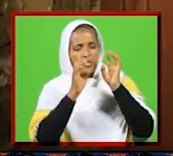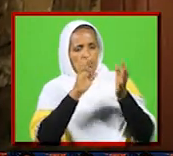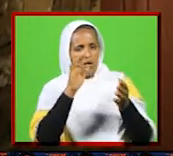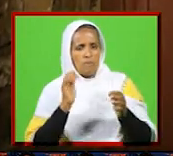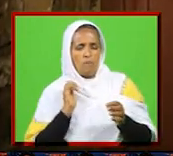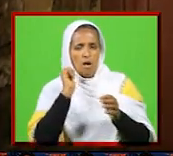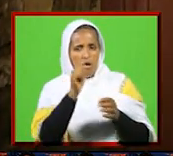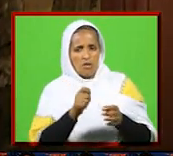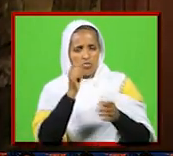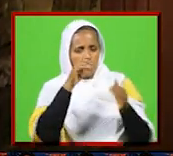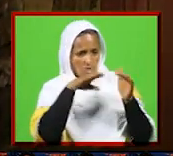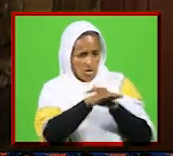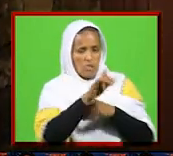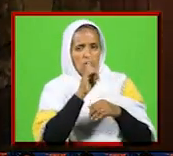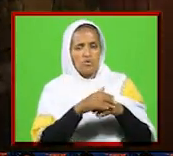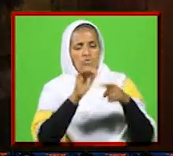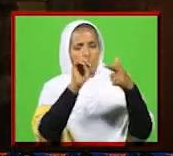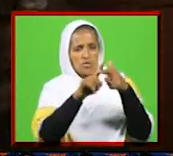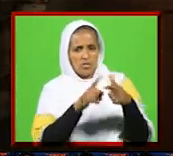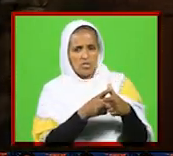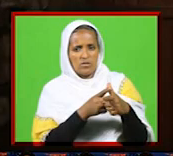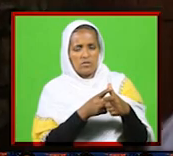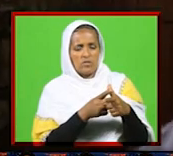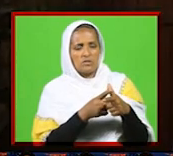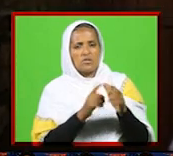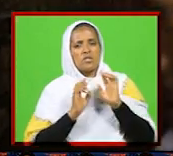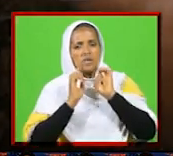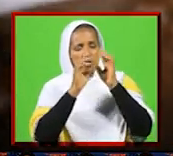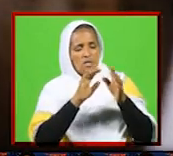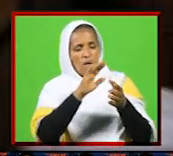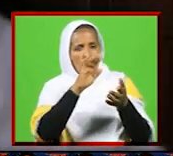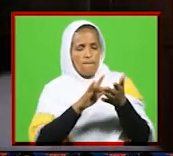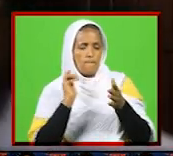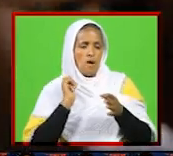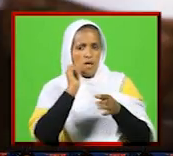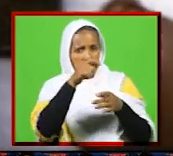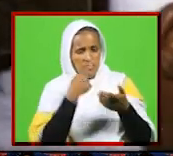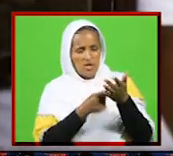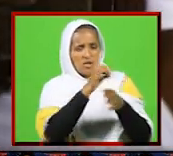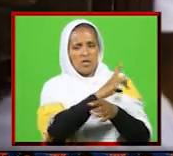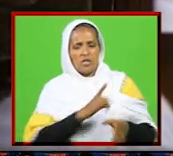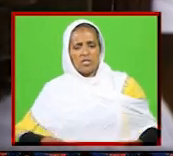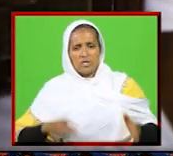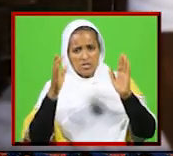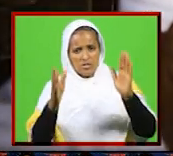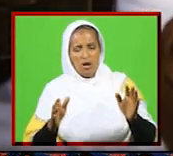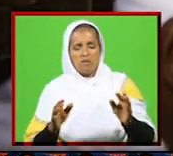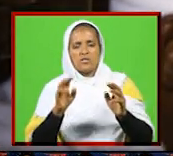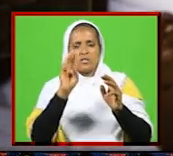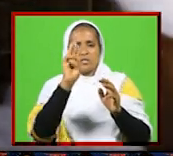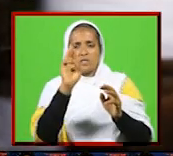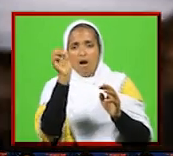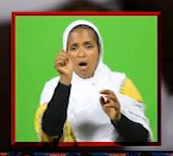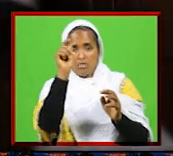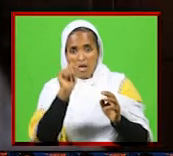ወደ ቅኔ ማህሌቱ እየገባን ነው። እንግዲህ ይህ ቅኔ ማህሌት ይባላል። ይህ ምእመናን የሚያስቀድሱበት